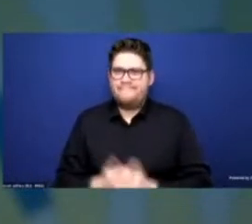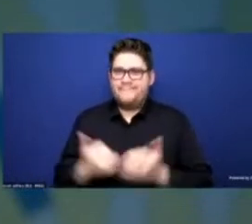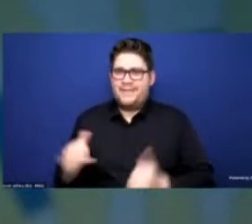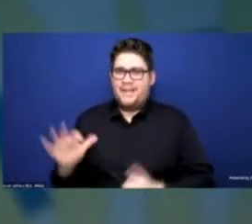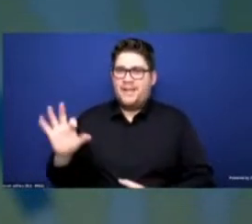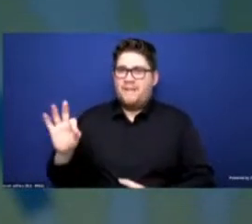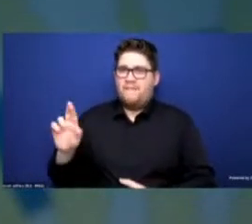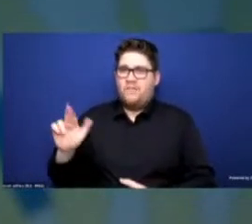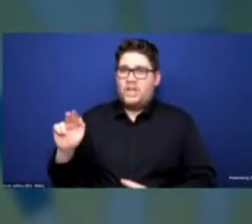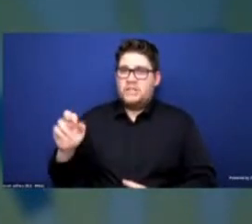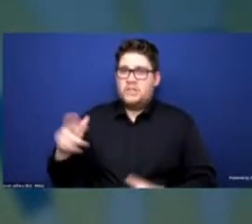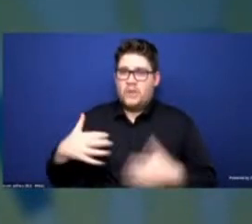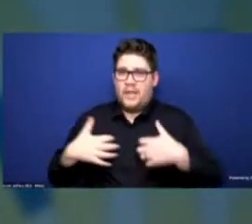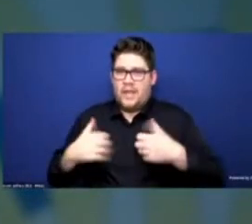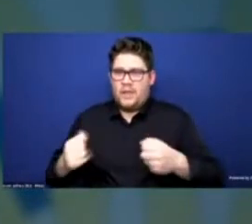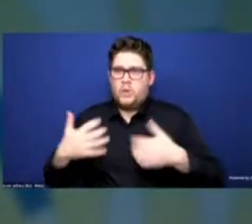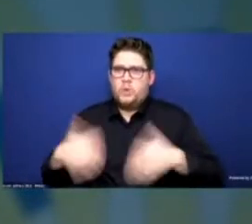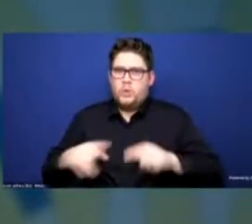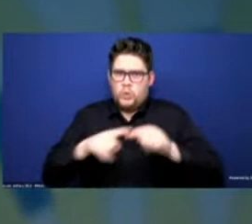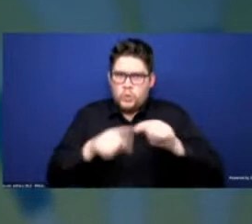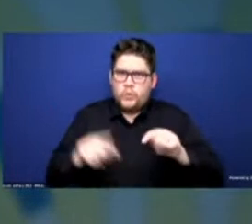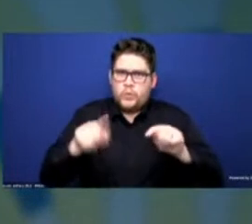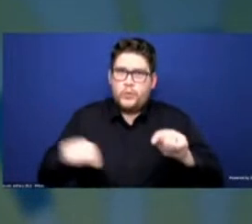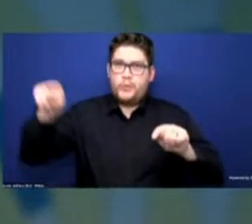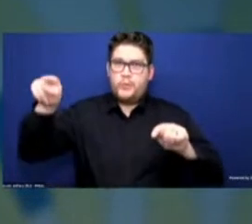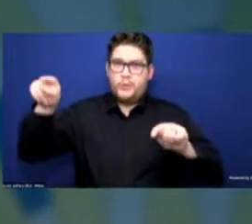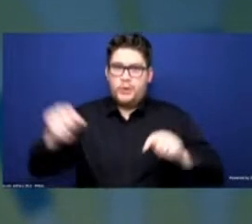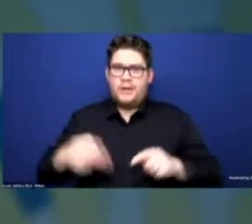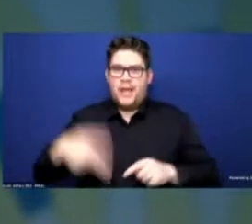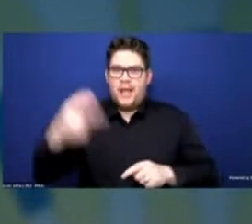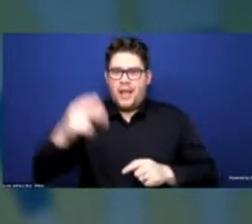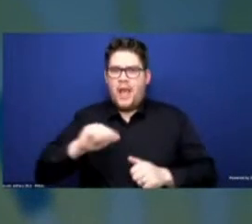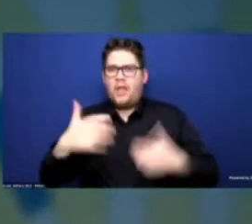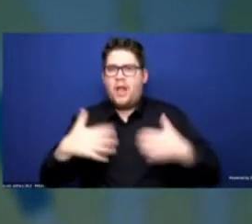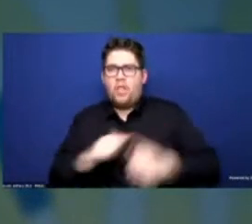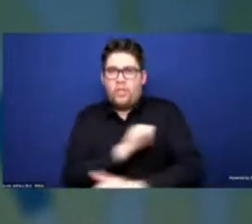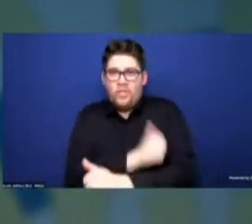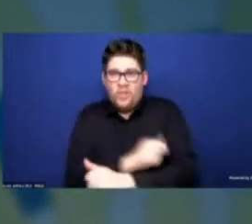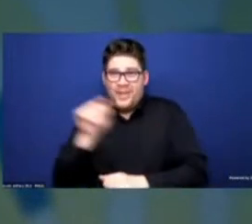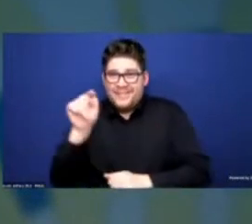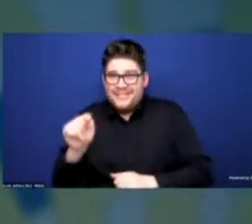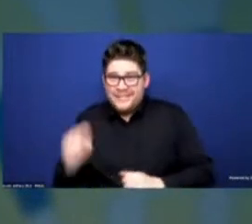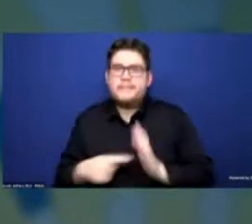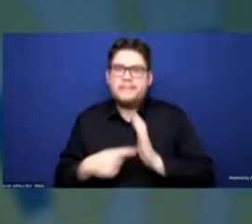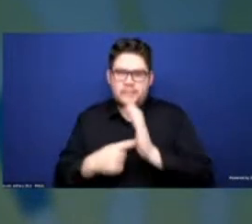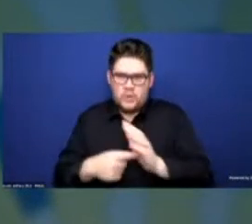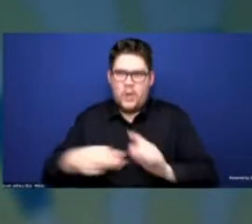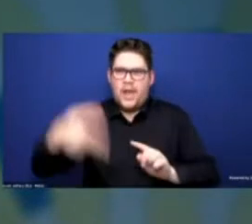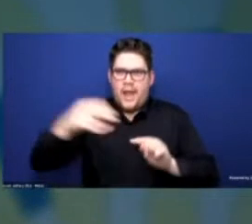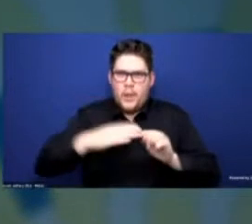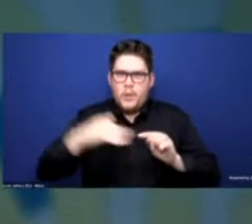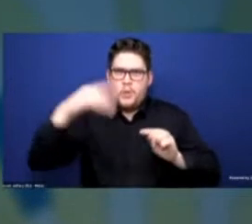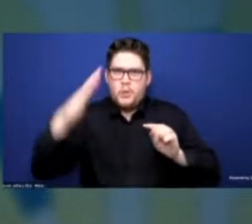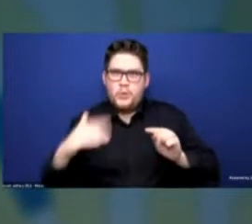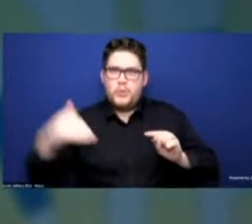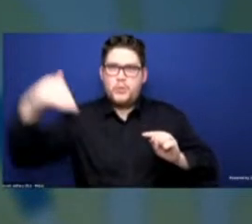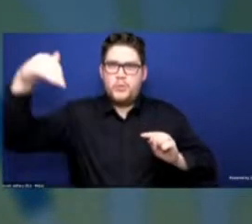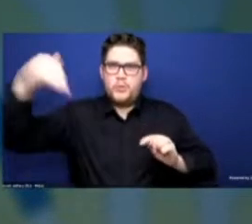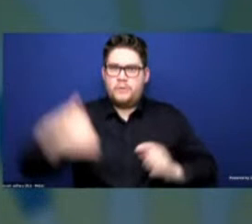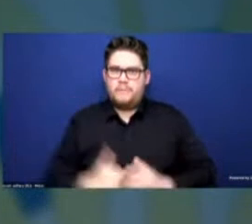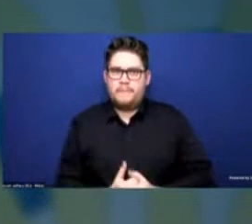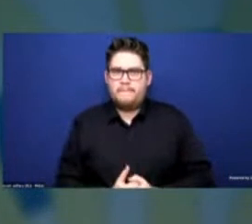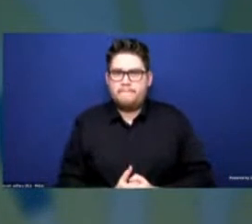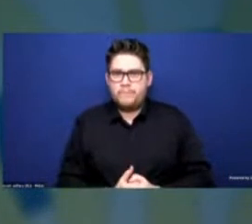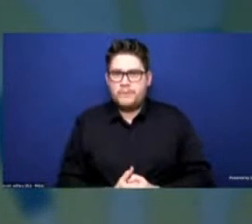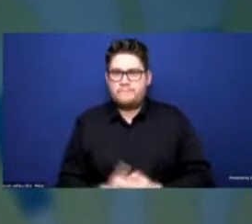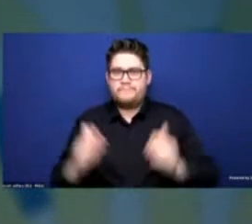weeks. 红颜色的是 This is the 延安卫生 epidemic 局。 curve by source of where we believe people 这 have 个 acquired 这